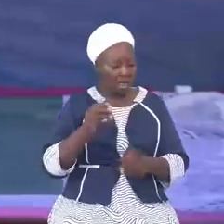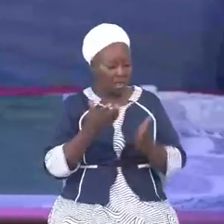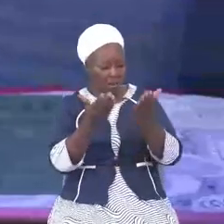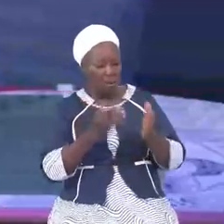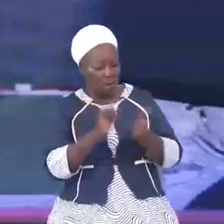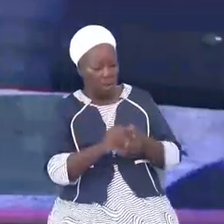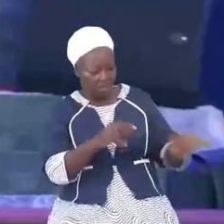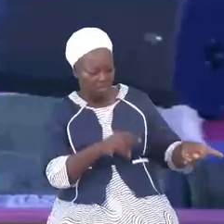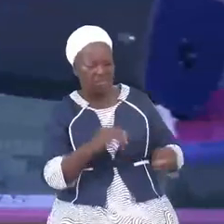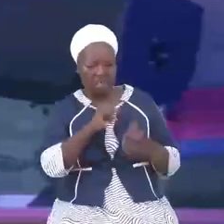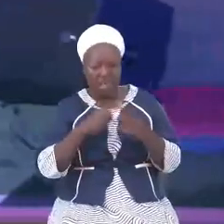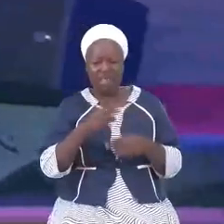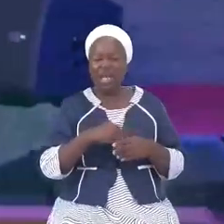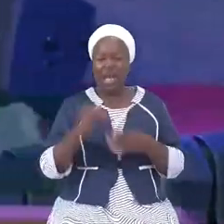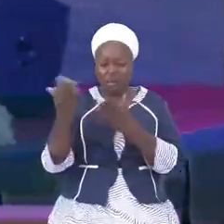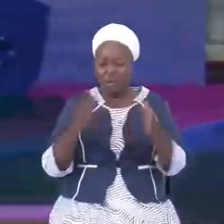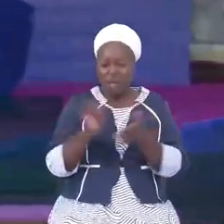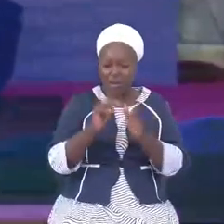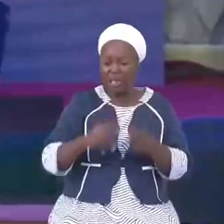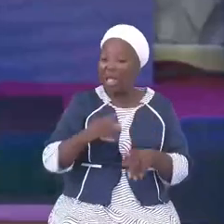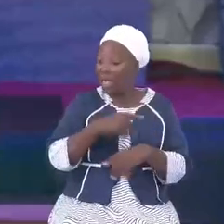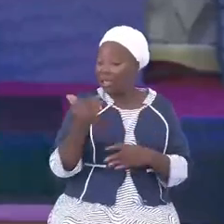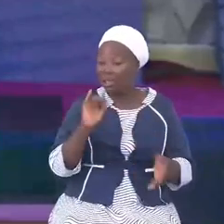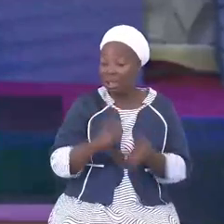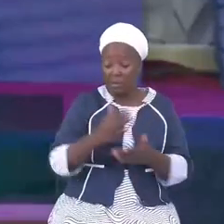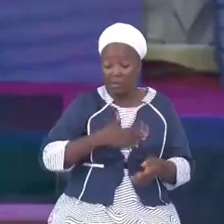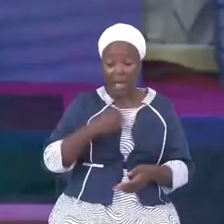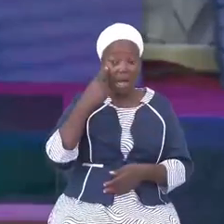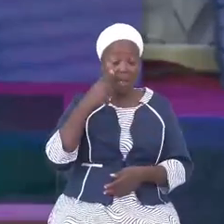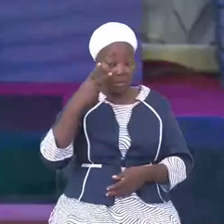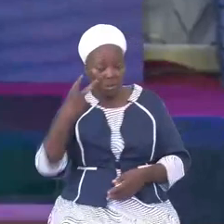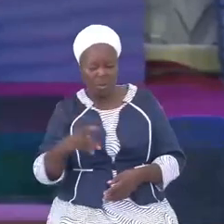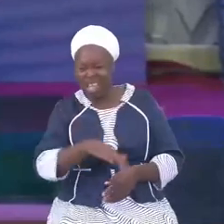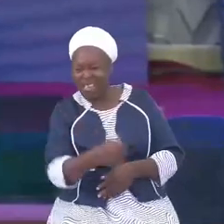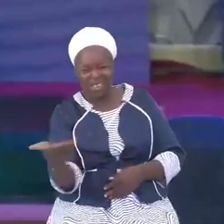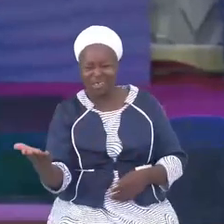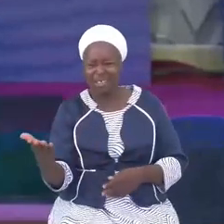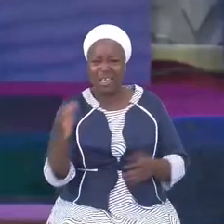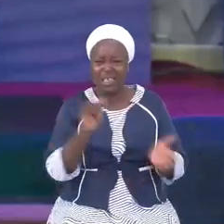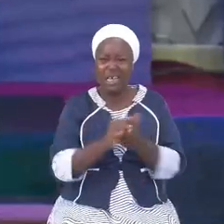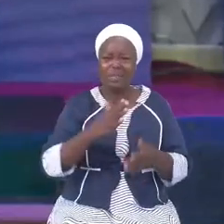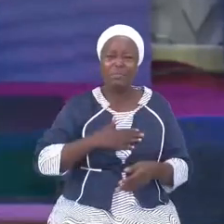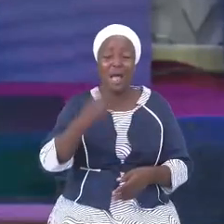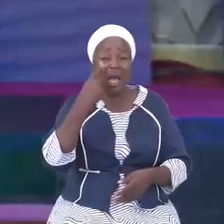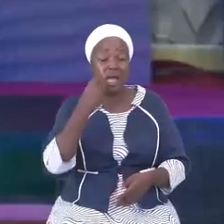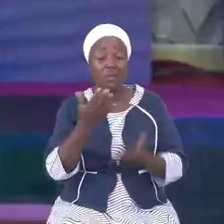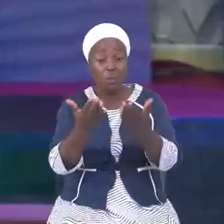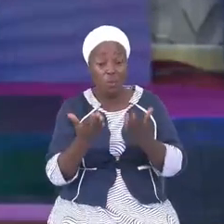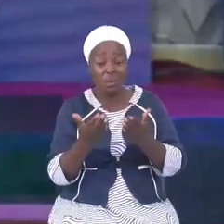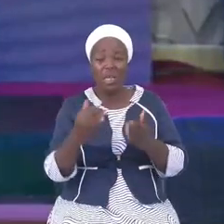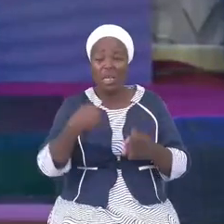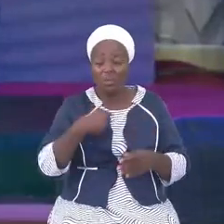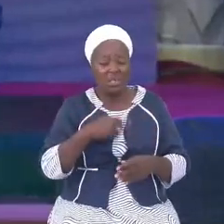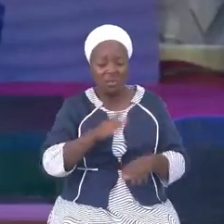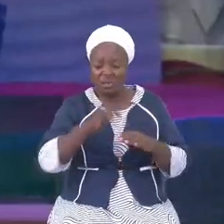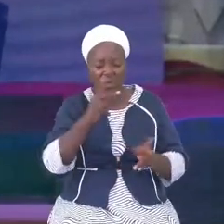l'amenais. Tout ce que mes yeux voyaient, Tout ce que mes yeux désiraient, je ne l'ai point refusé.